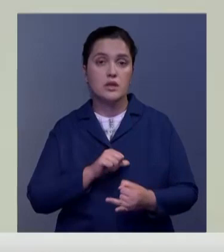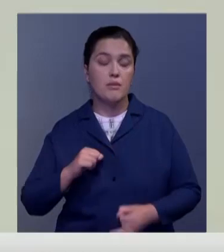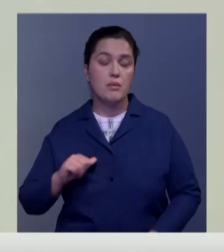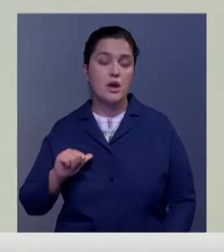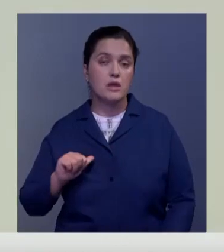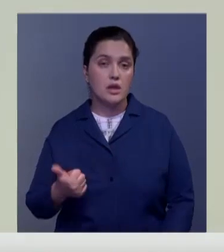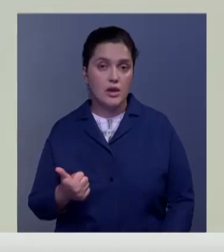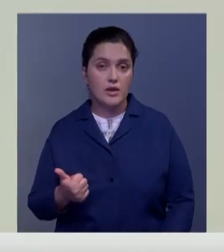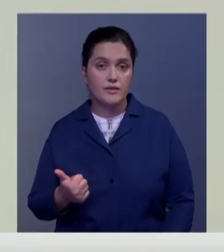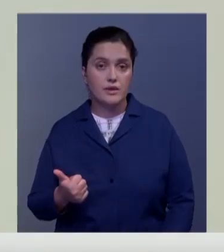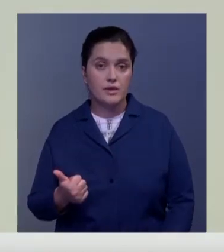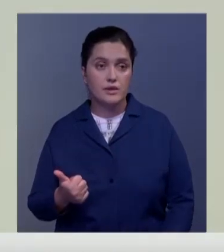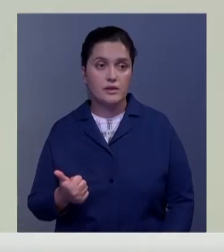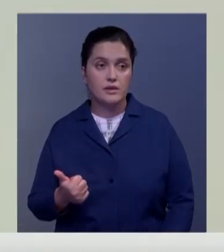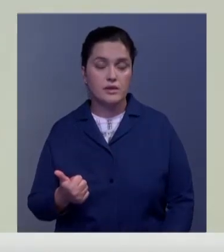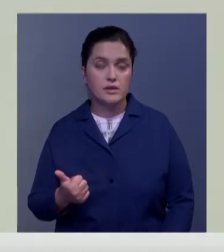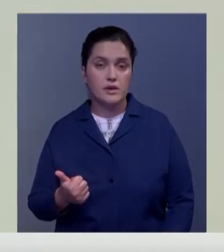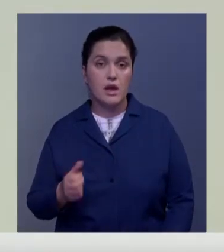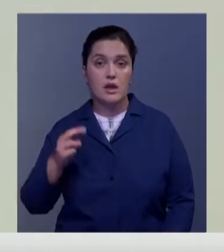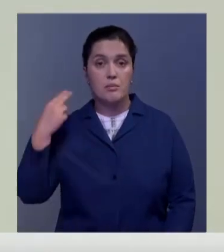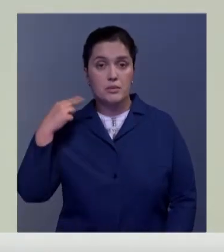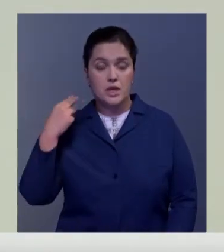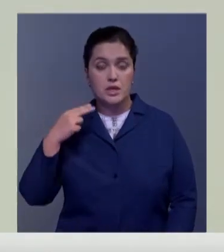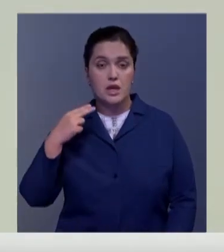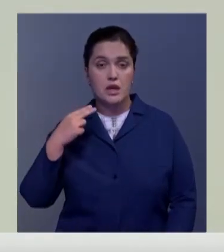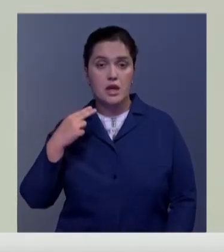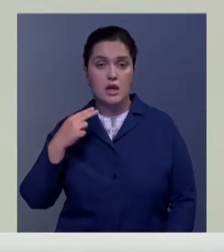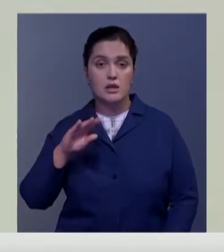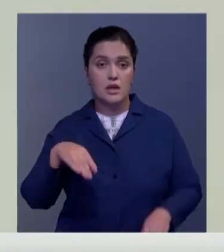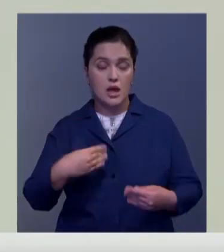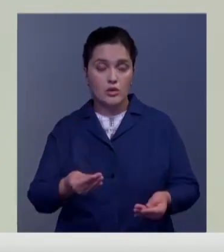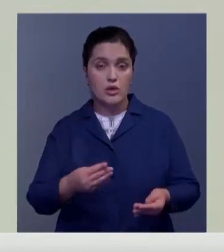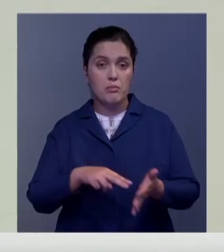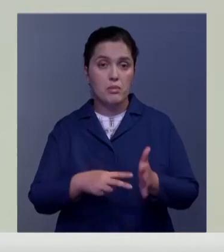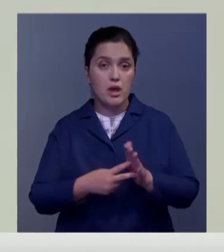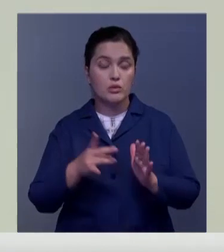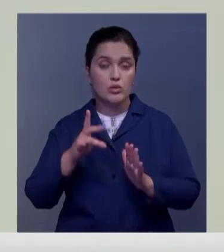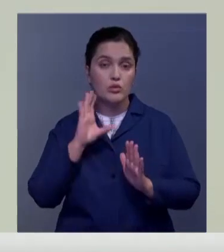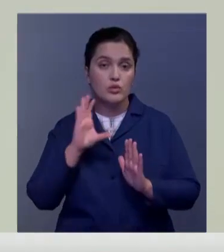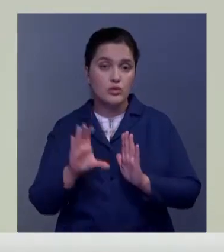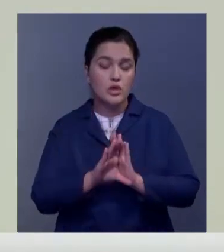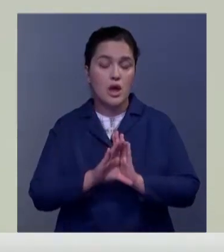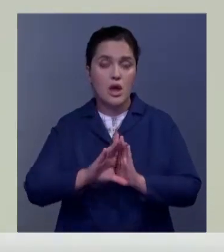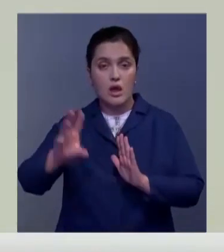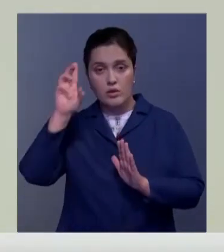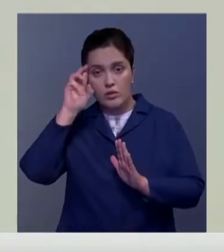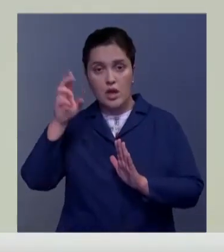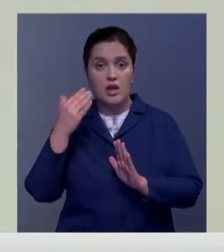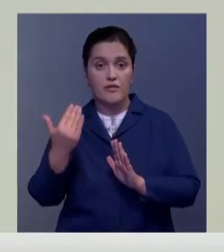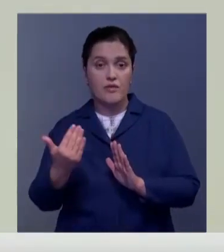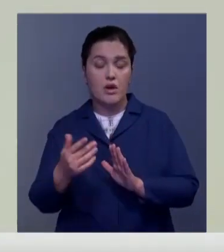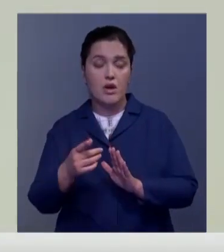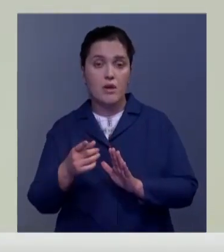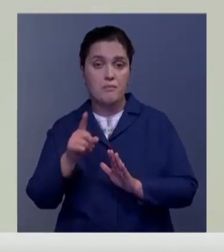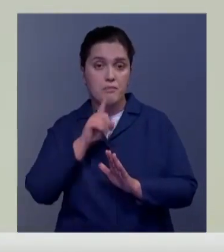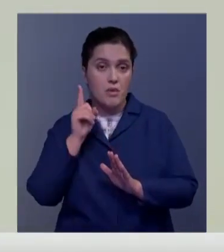главное, все-таки, как вот президент нам задает вектор, это слышащее государство. И вы, это как частичка общества, да,